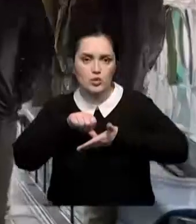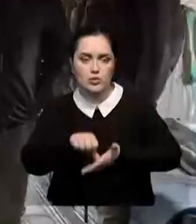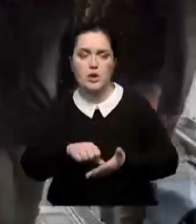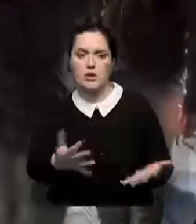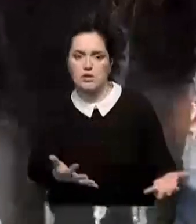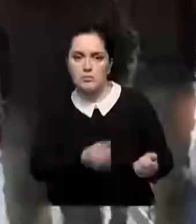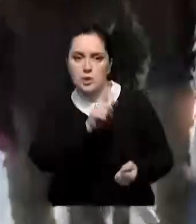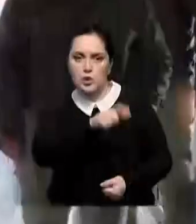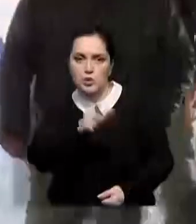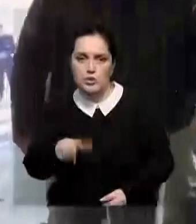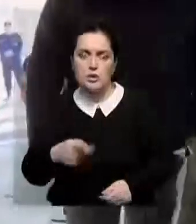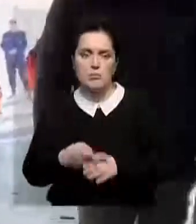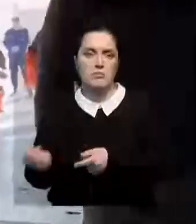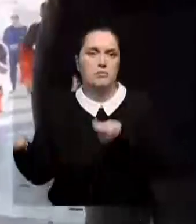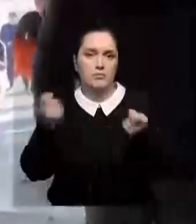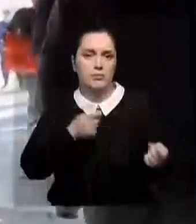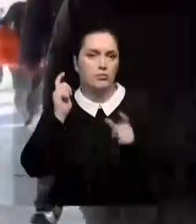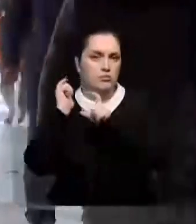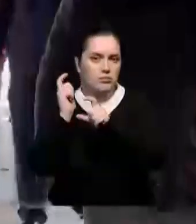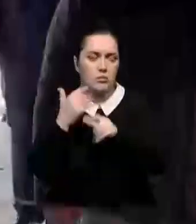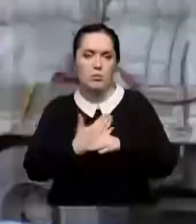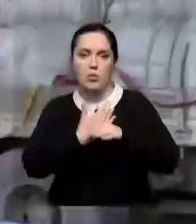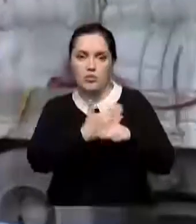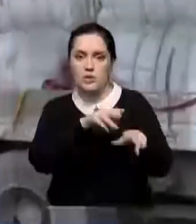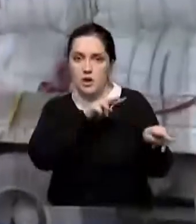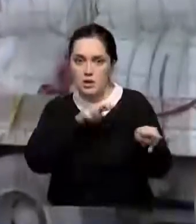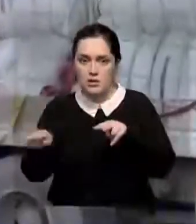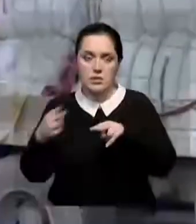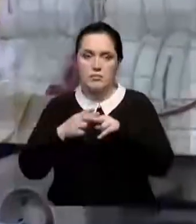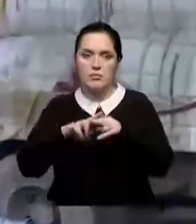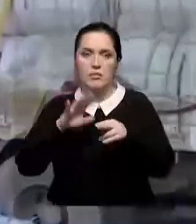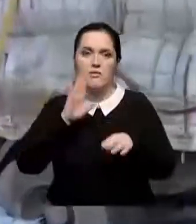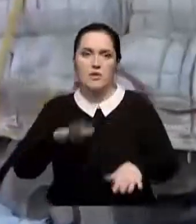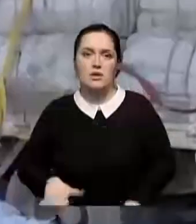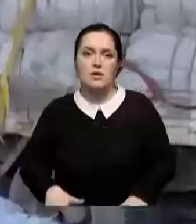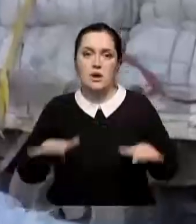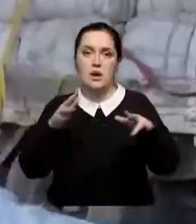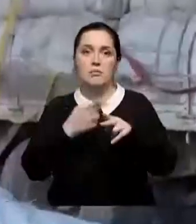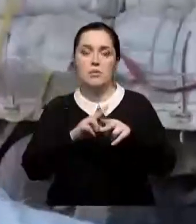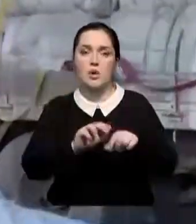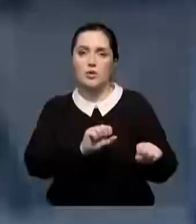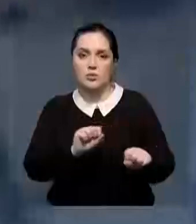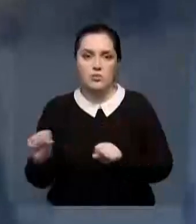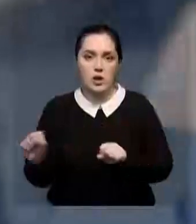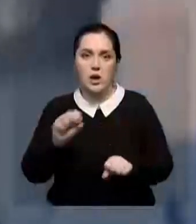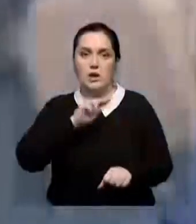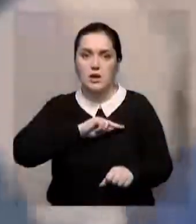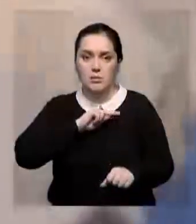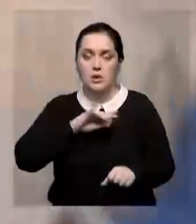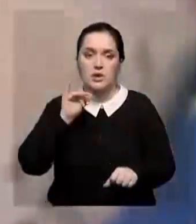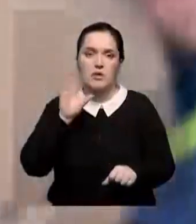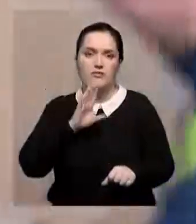в эвакуации граждан, доставляют гуманитарную помощь, патрулируют затопленные поселки, проводят берегоукрепительные работы